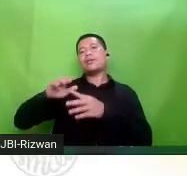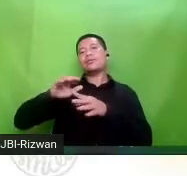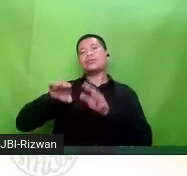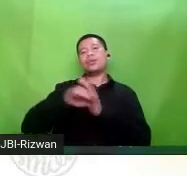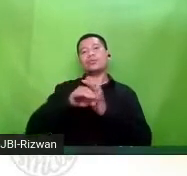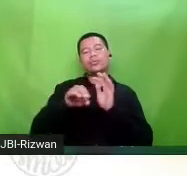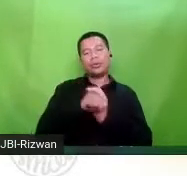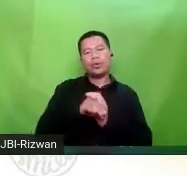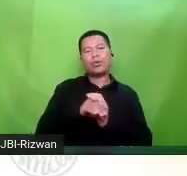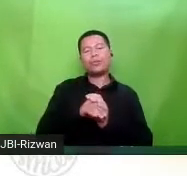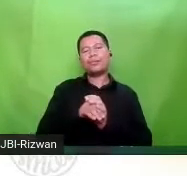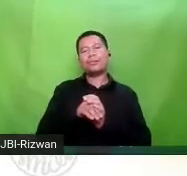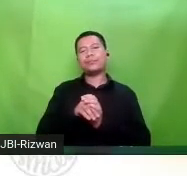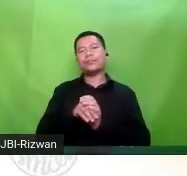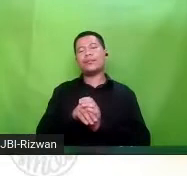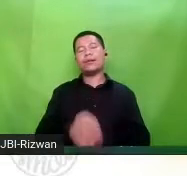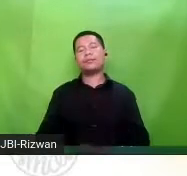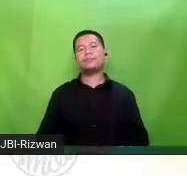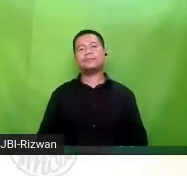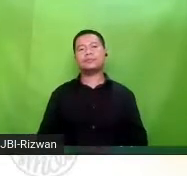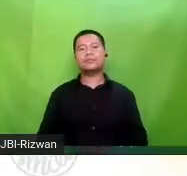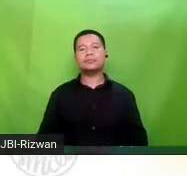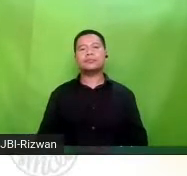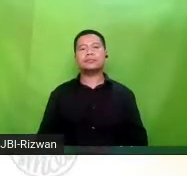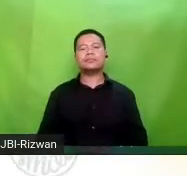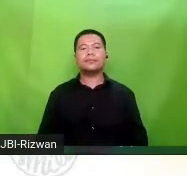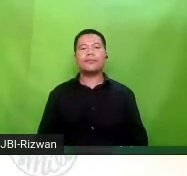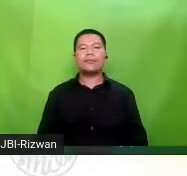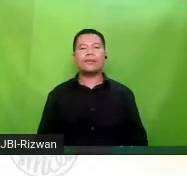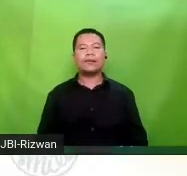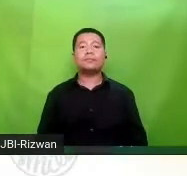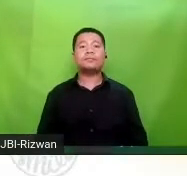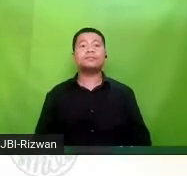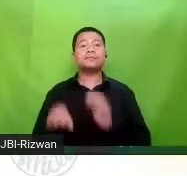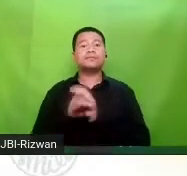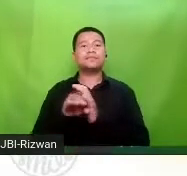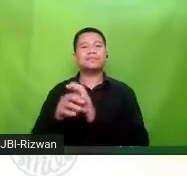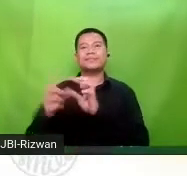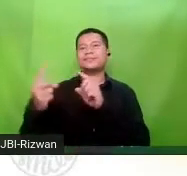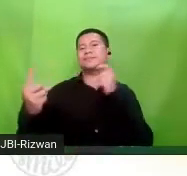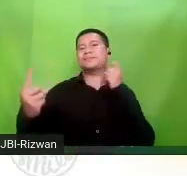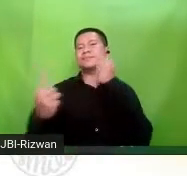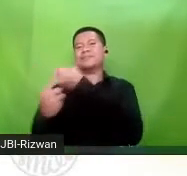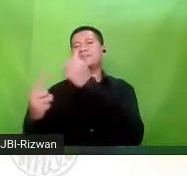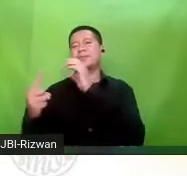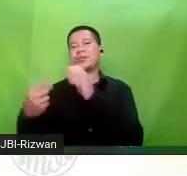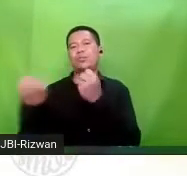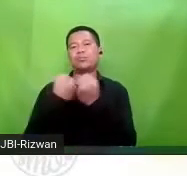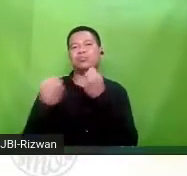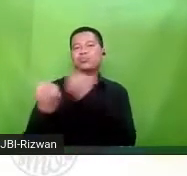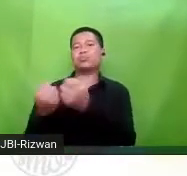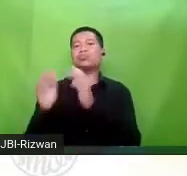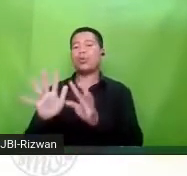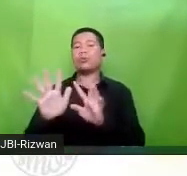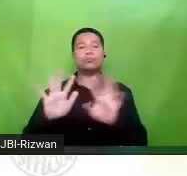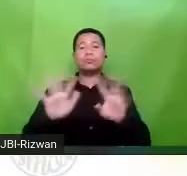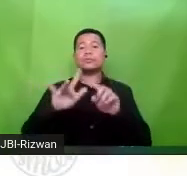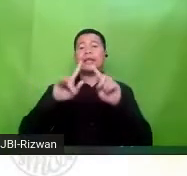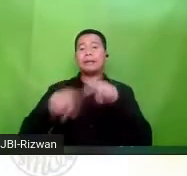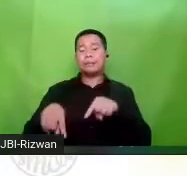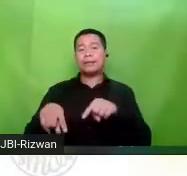melakukan tidak hanya memukul temannya, berkelahi dan seterusnya ya. Nah, anak-anak yang kemudian